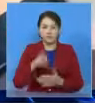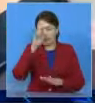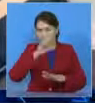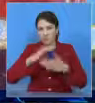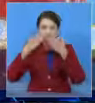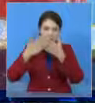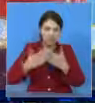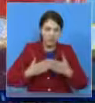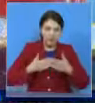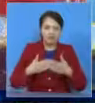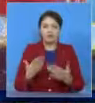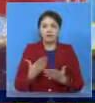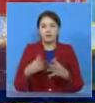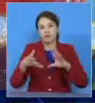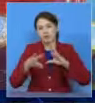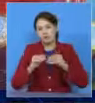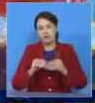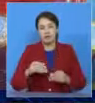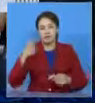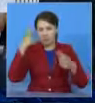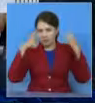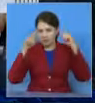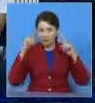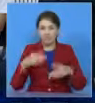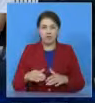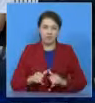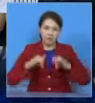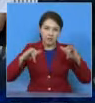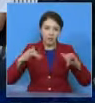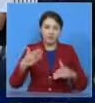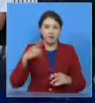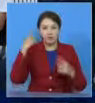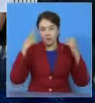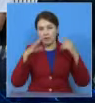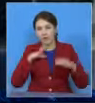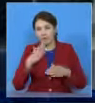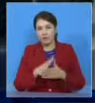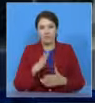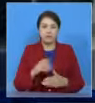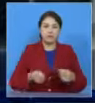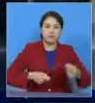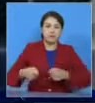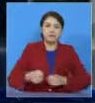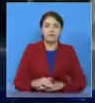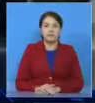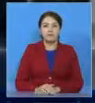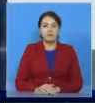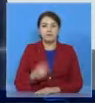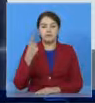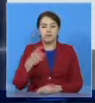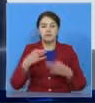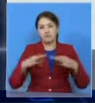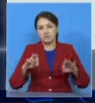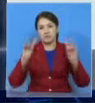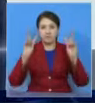деген сүйіспеншілікті ояту жалпы шығармашылық қабілеттерін дамытып, креативті ойлауға ықпал етеді, деді ұйымдастырушылар. Біріншісі еркін